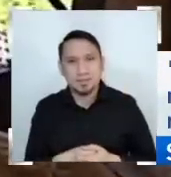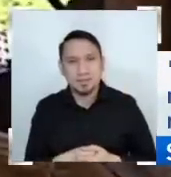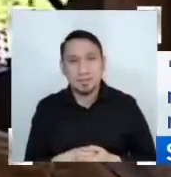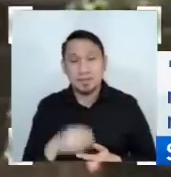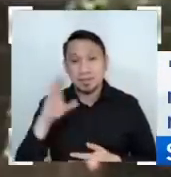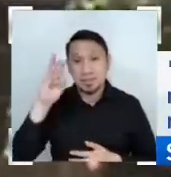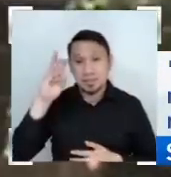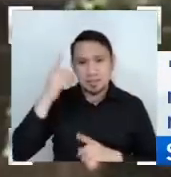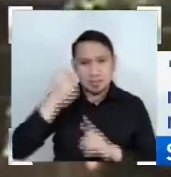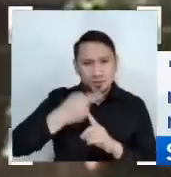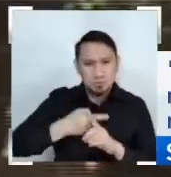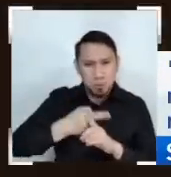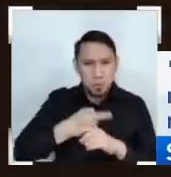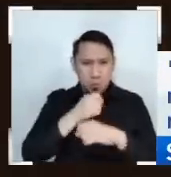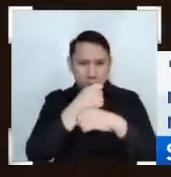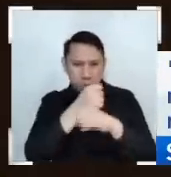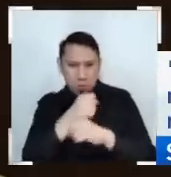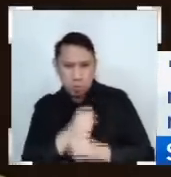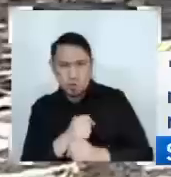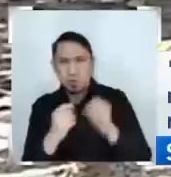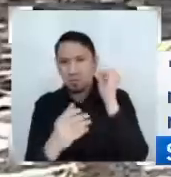ni Tatay Ubadyas ang Bamboo 4 Cycle.